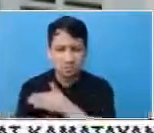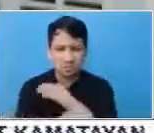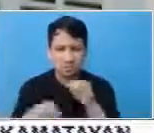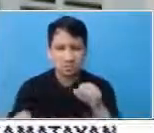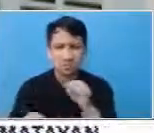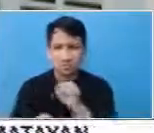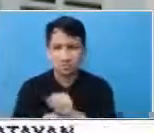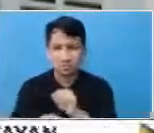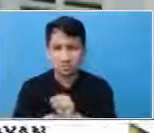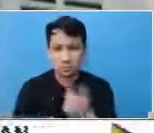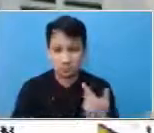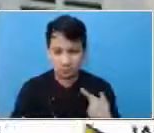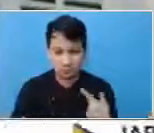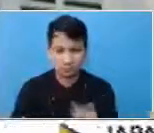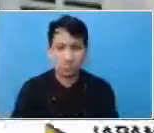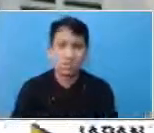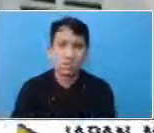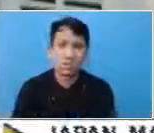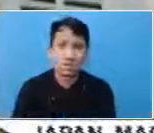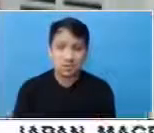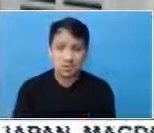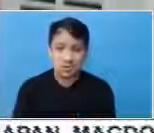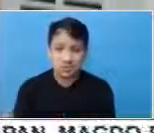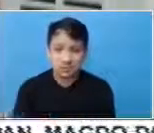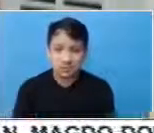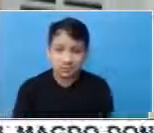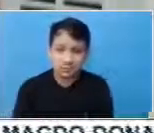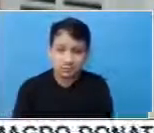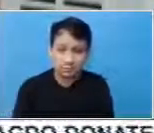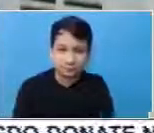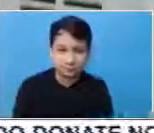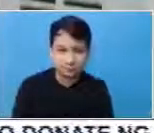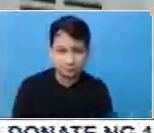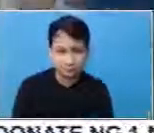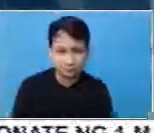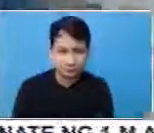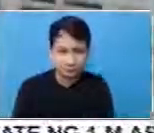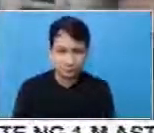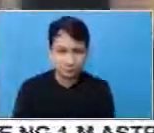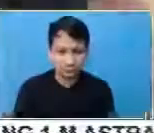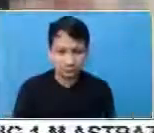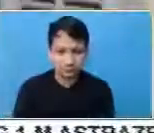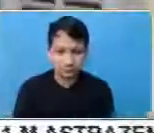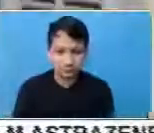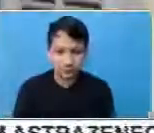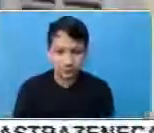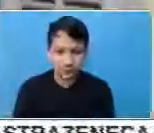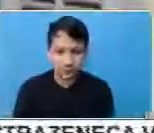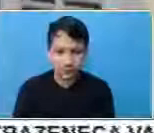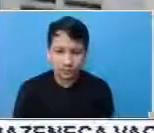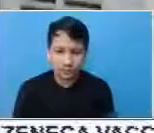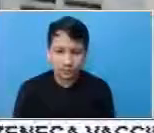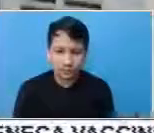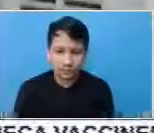Region 4A nung Moderna vaccine na dumating nitong linggong dito. Dahil